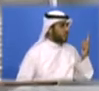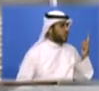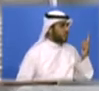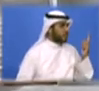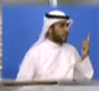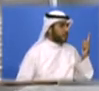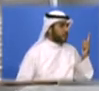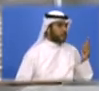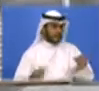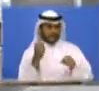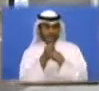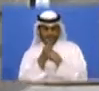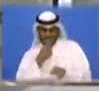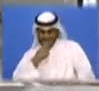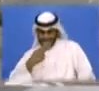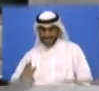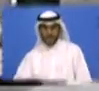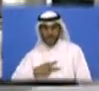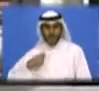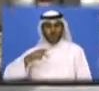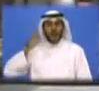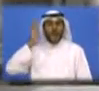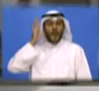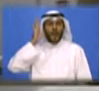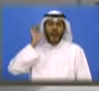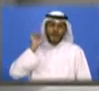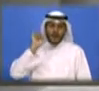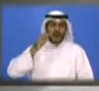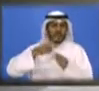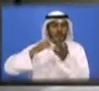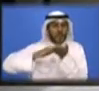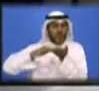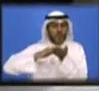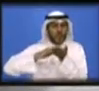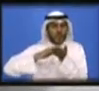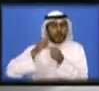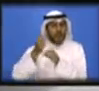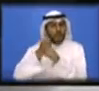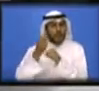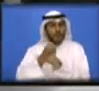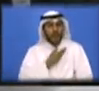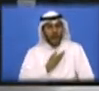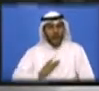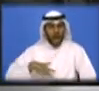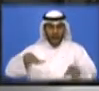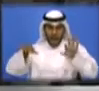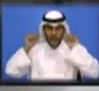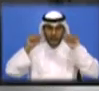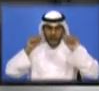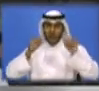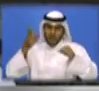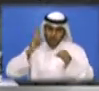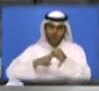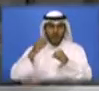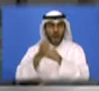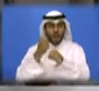مكتب شؤون الحج بوزارة الأوقاف والشؤون الإسلامية في دولة الكويت لم ينتهي من تنظيم سير عملية الحج